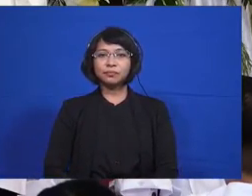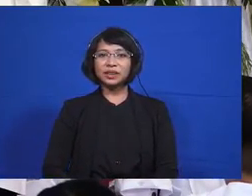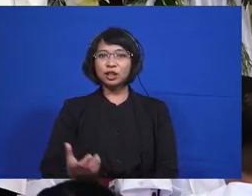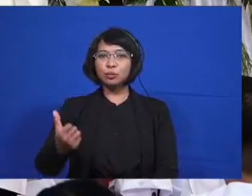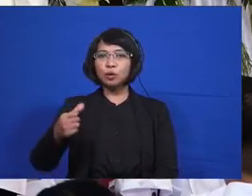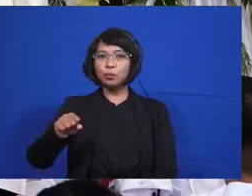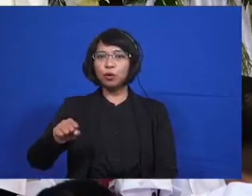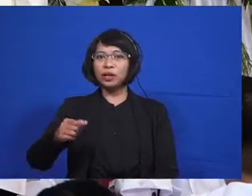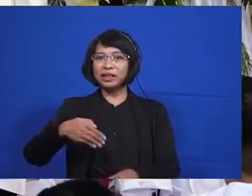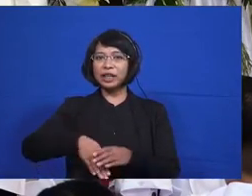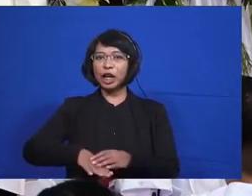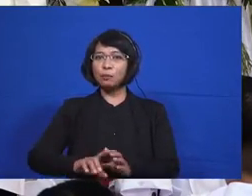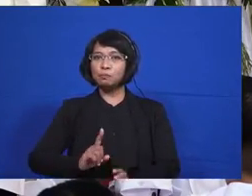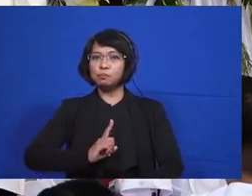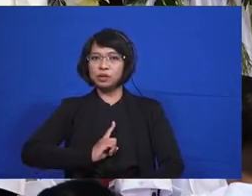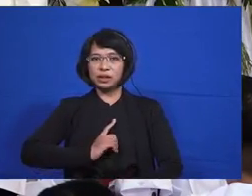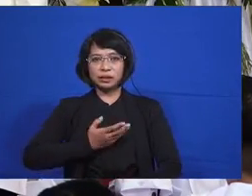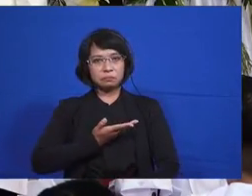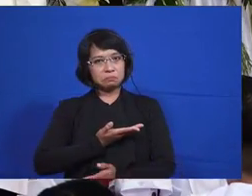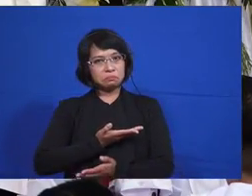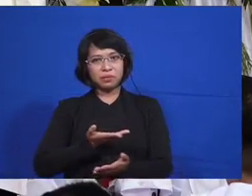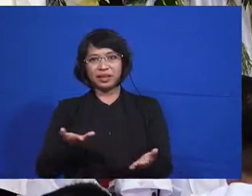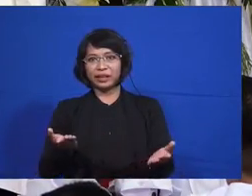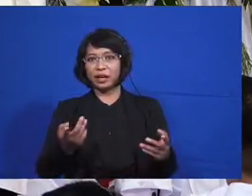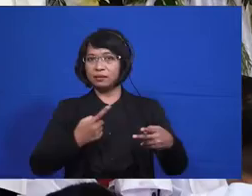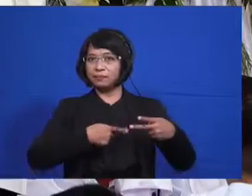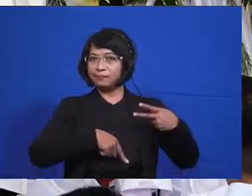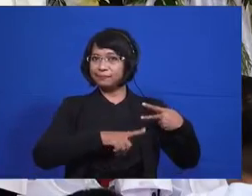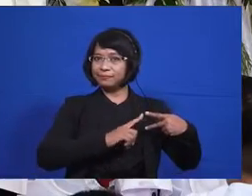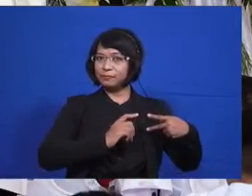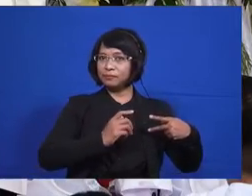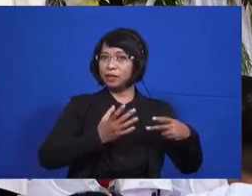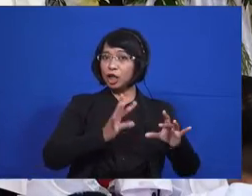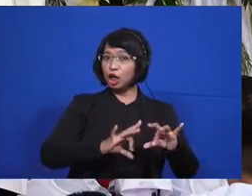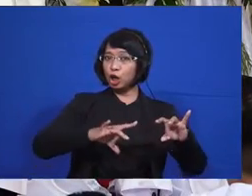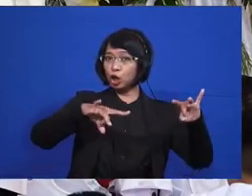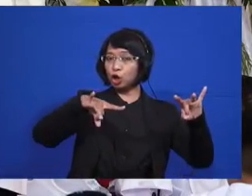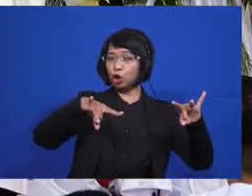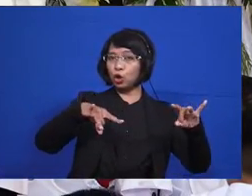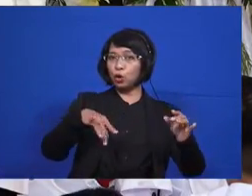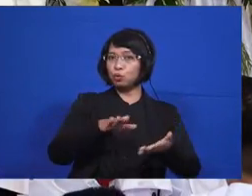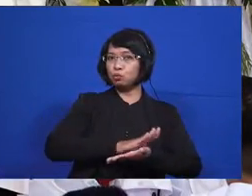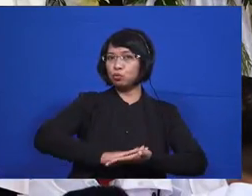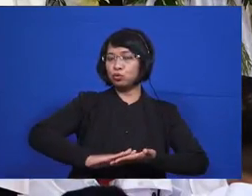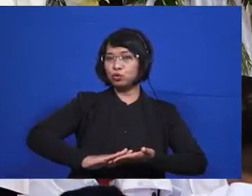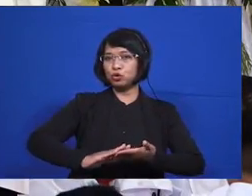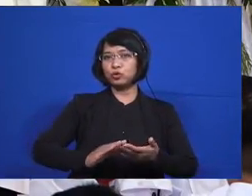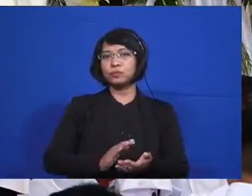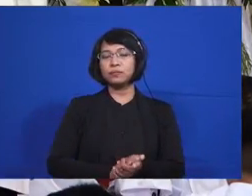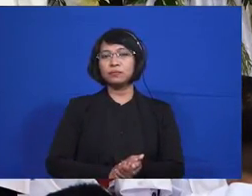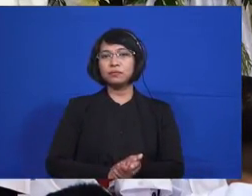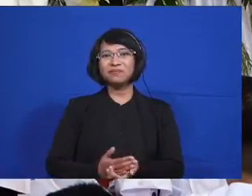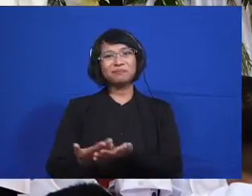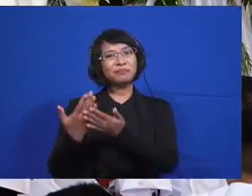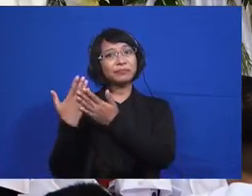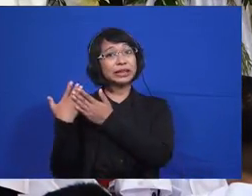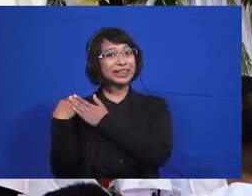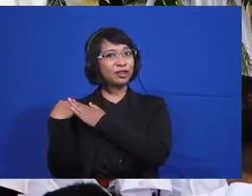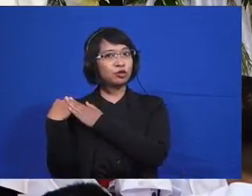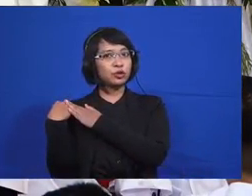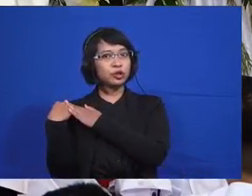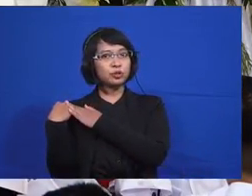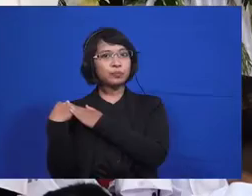Perbaruilah dalam diri mereka roh kekudusan. Semoga mereka sanggup memangku jabatan dalam jajaran